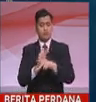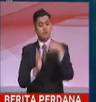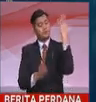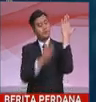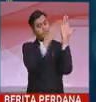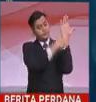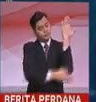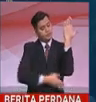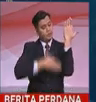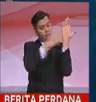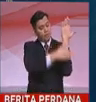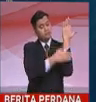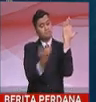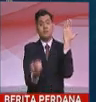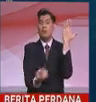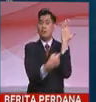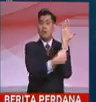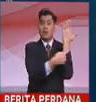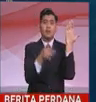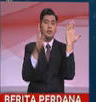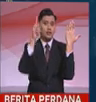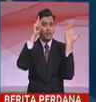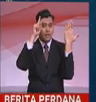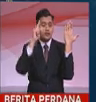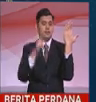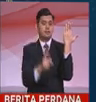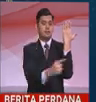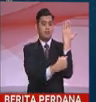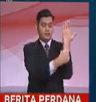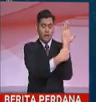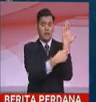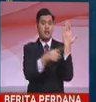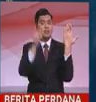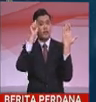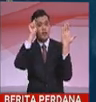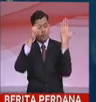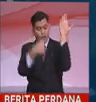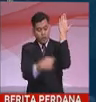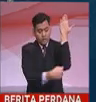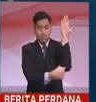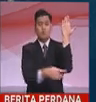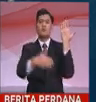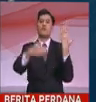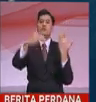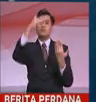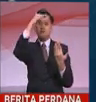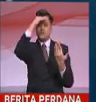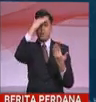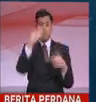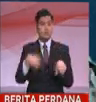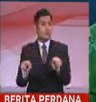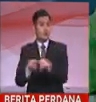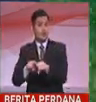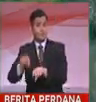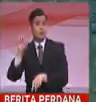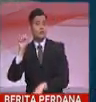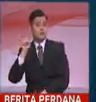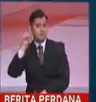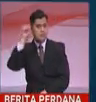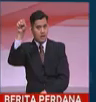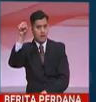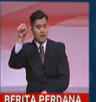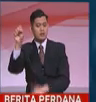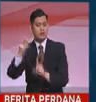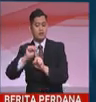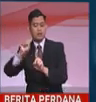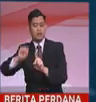Malaysia, di negeri Kelantan, Terengganu, Pahang dan juga di negeri Johor. Begitu juga di negeri Sabah yang melibatkan bahagian Sandakan dan